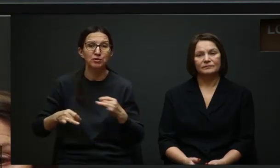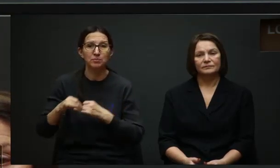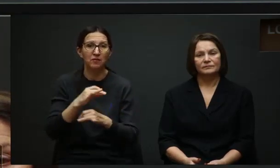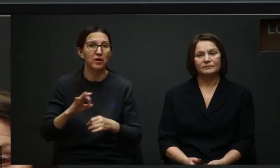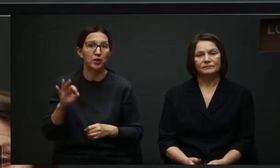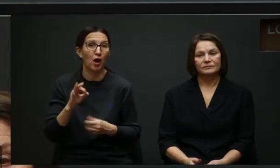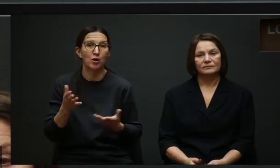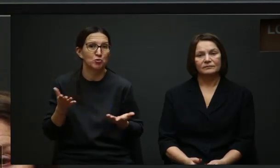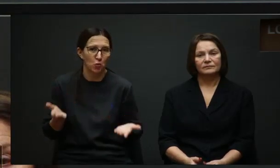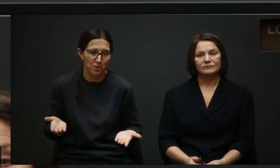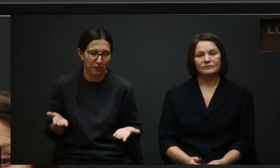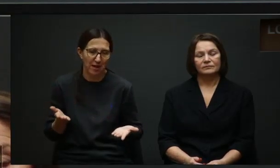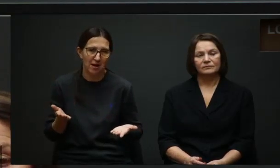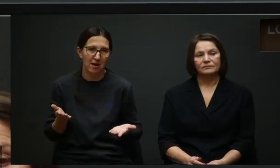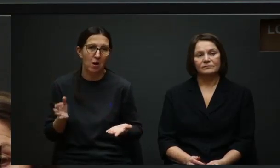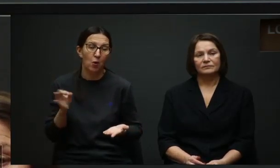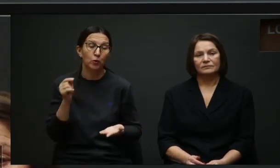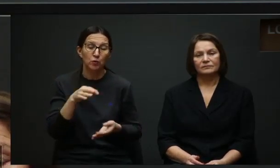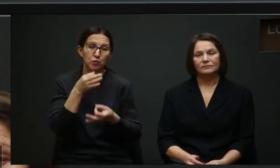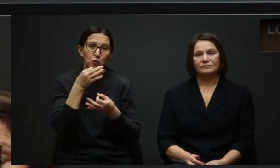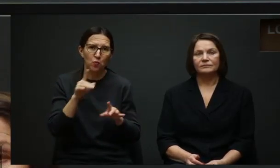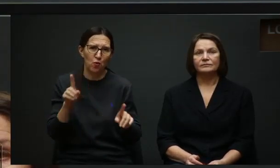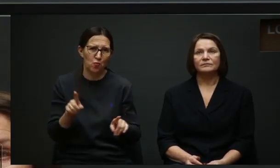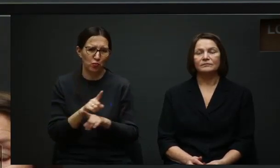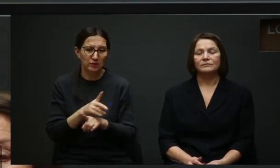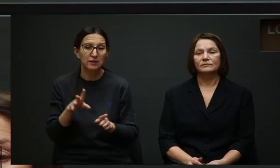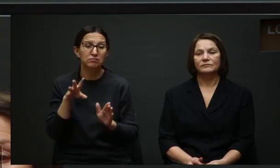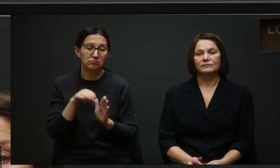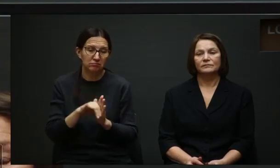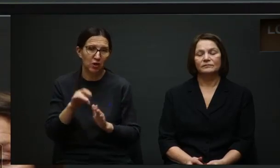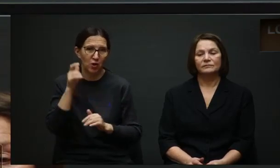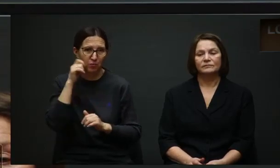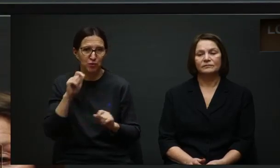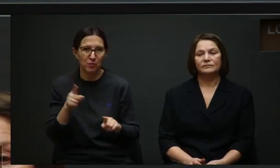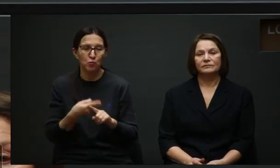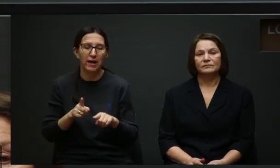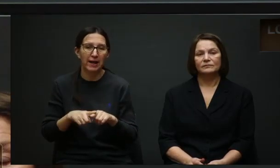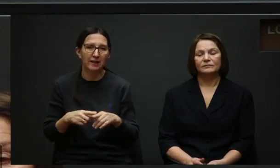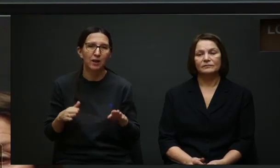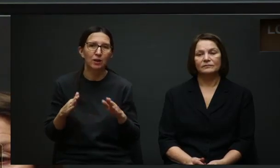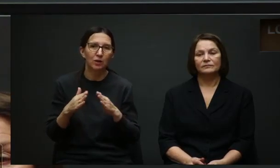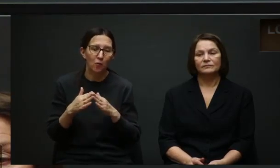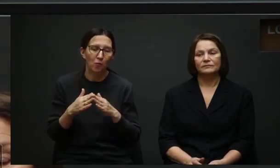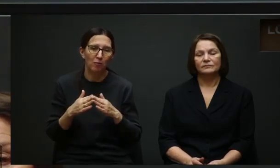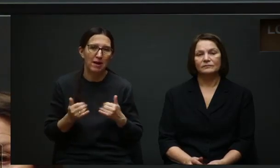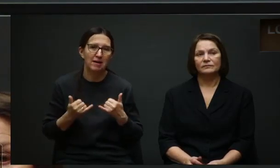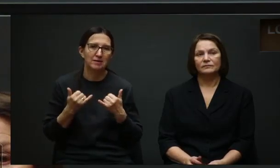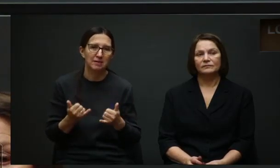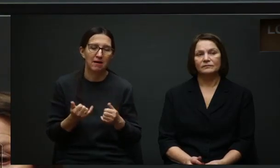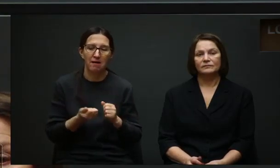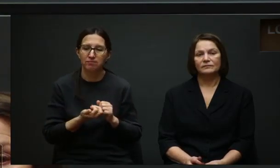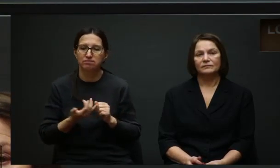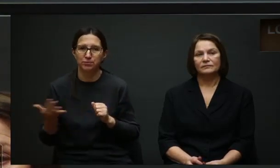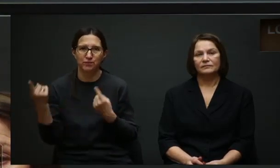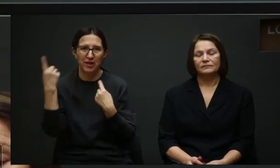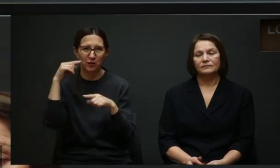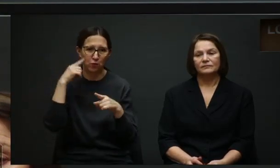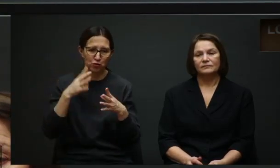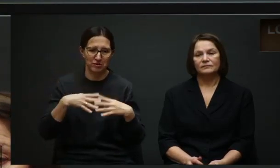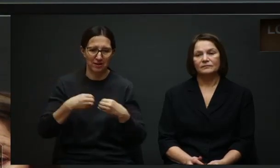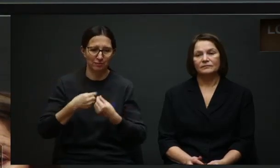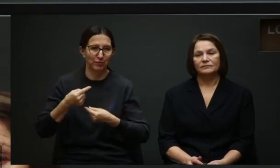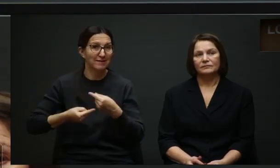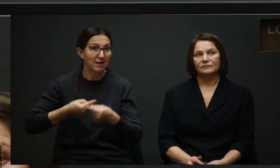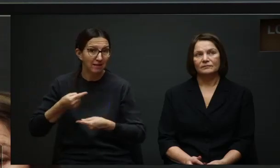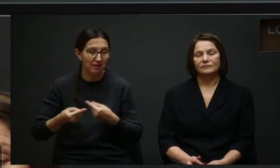что любой музей, наверное, и Пушкинский в том числе, это дом для целых творческих династий, которые